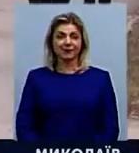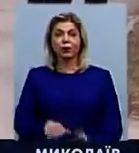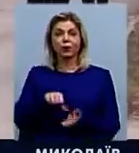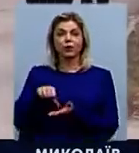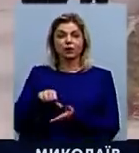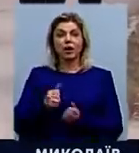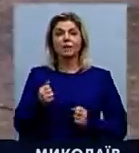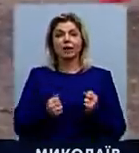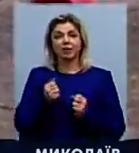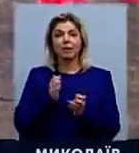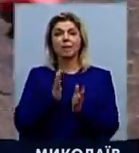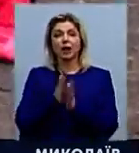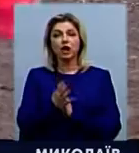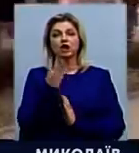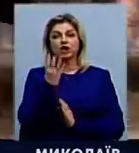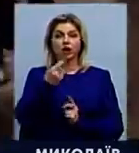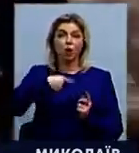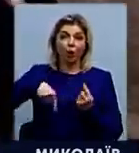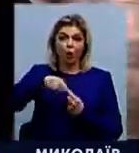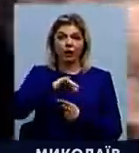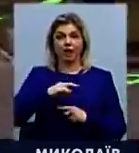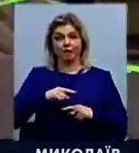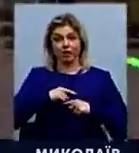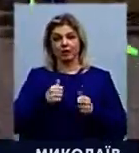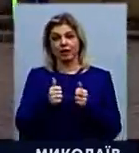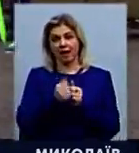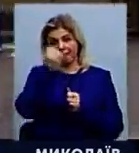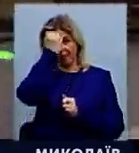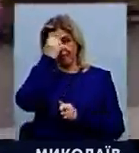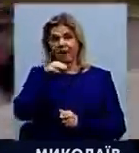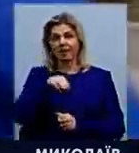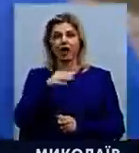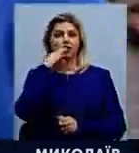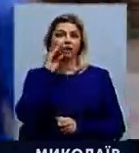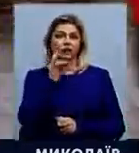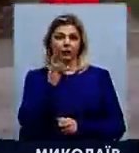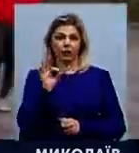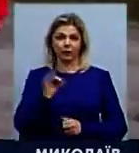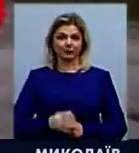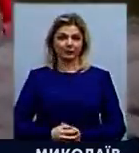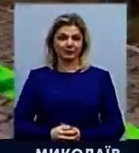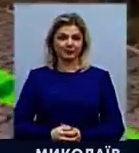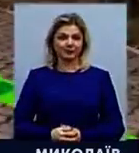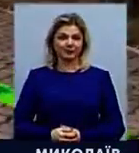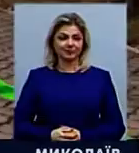Учасники пробігли сквером 4 кола та фінішували біля пам'ятника Тарасу Шевченку.